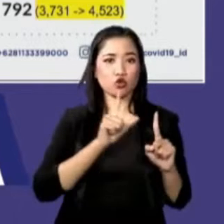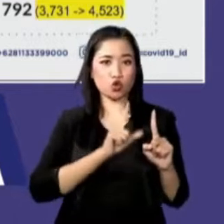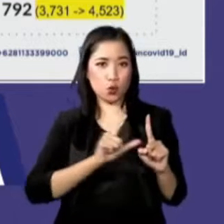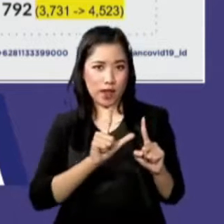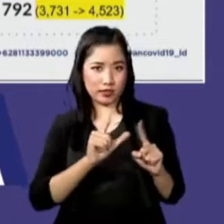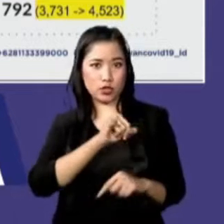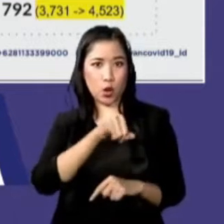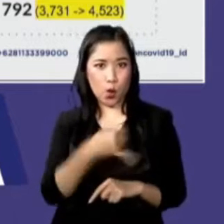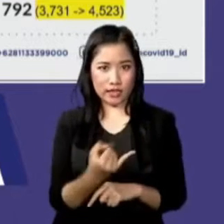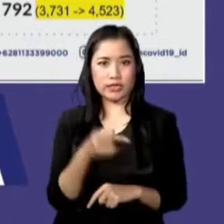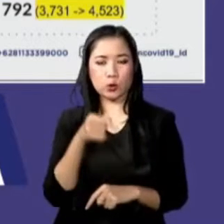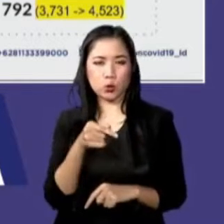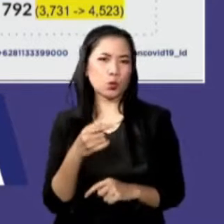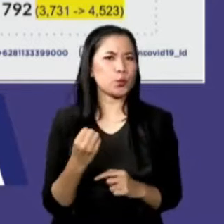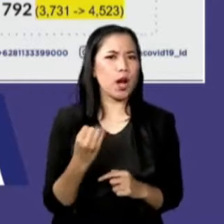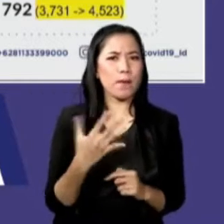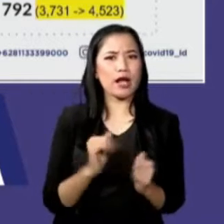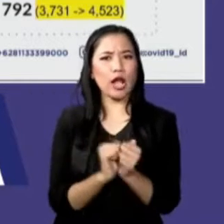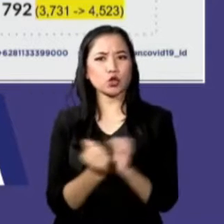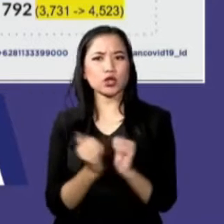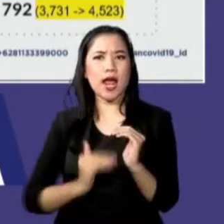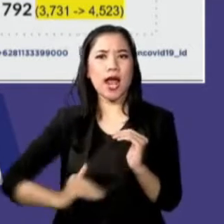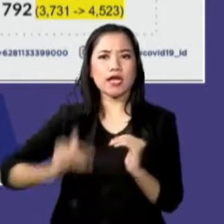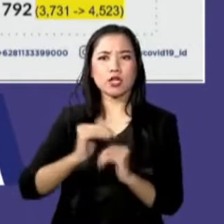Januari, terjadi kenaikan kasus sebesar